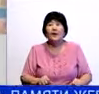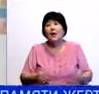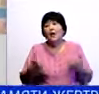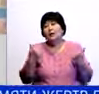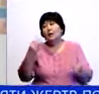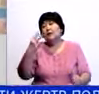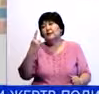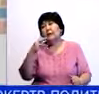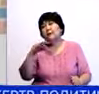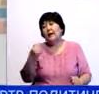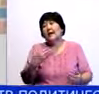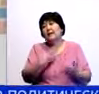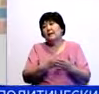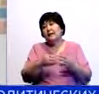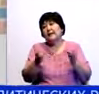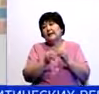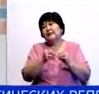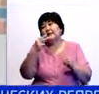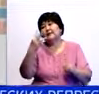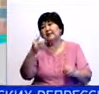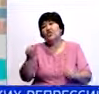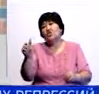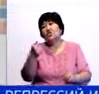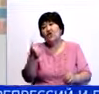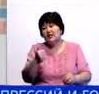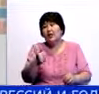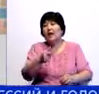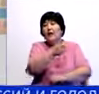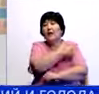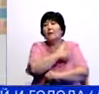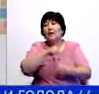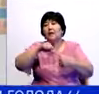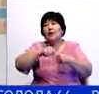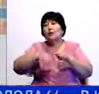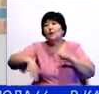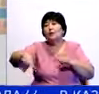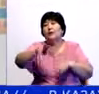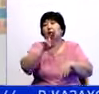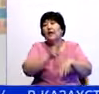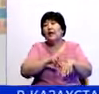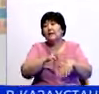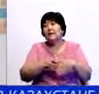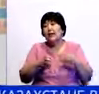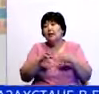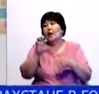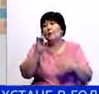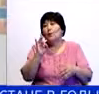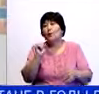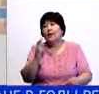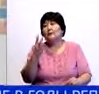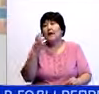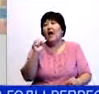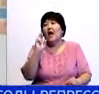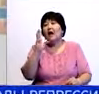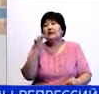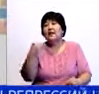Сегодня, 31 мая, примерно в 10:23 часа, при патрулировании на закрепленной территории сотрудники экипажа «Буран-5»